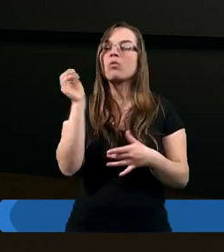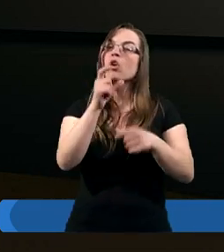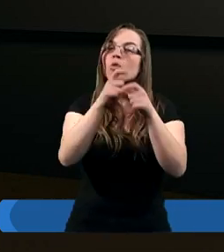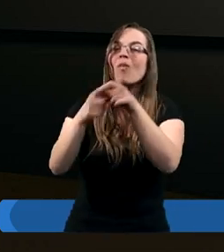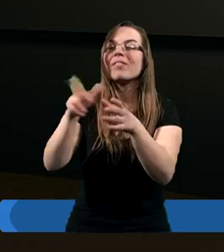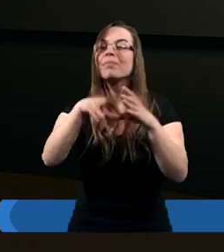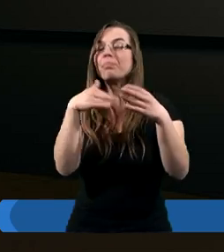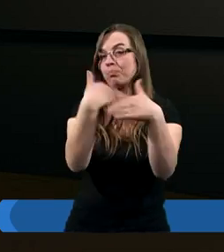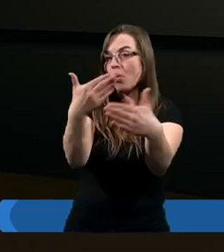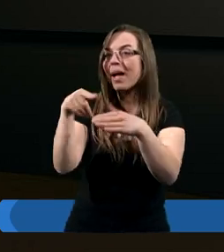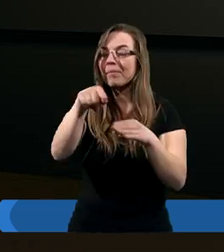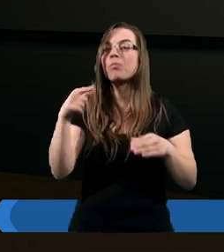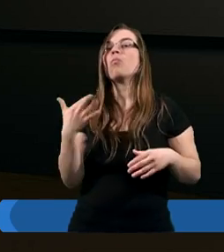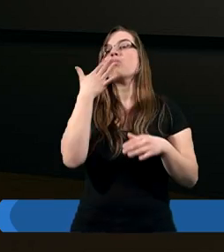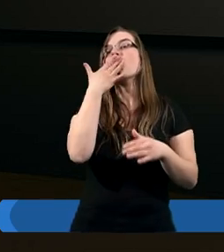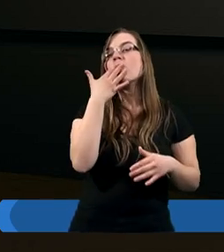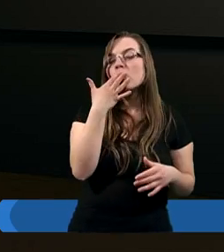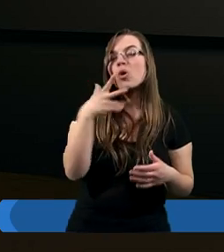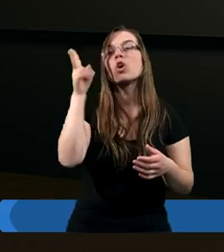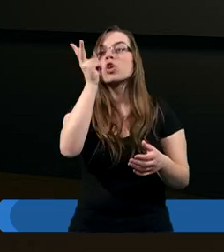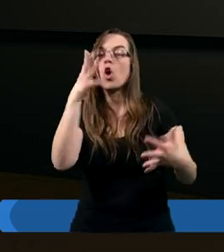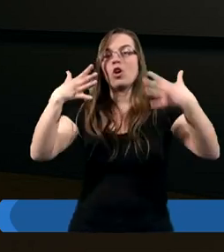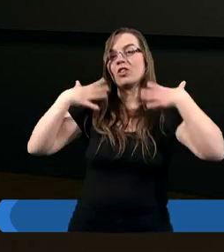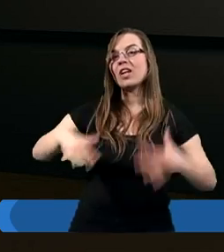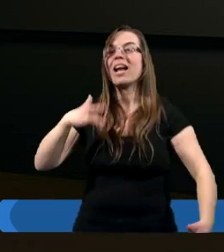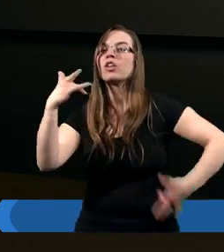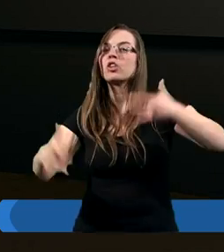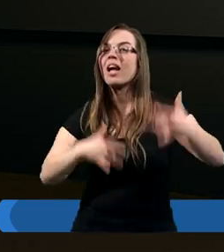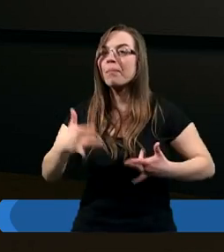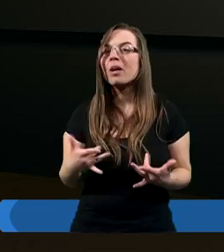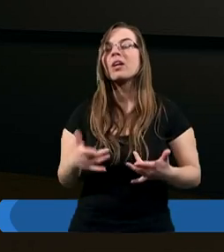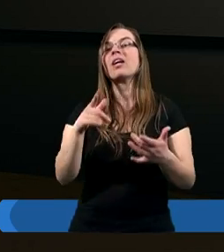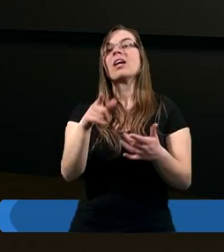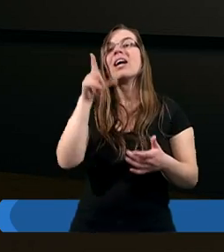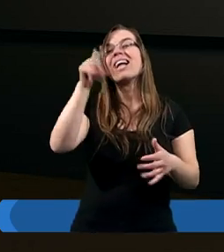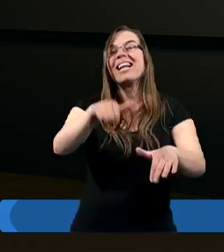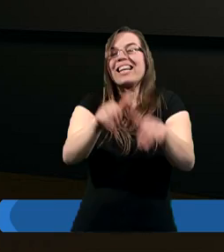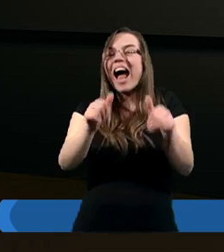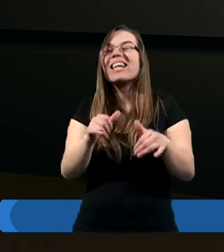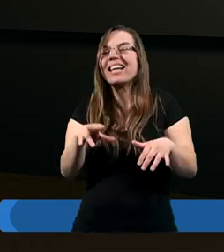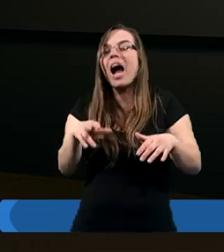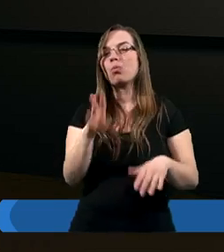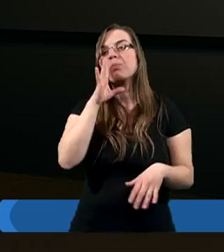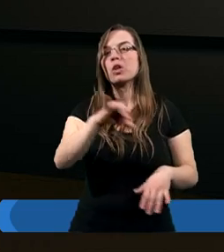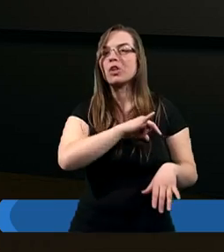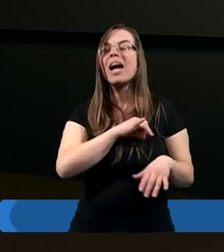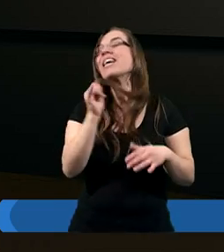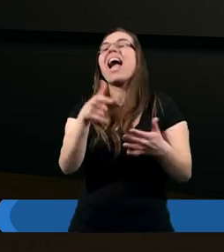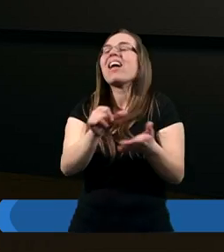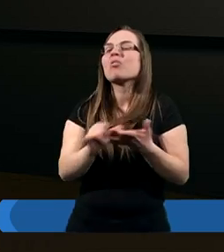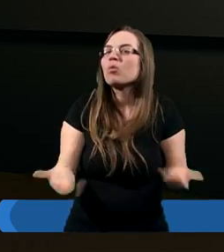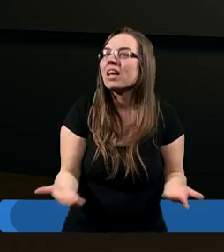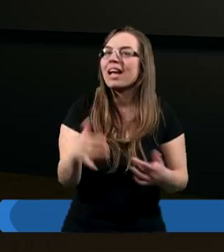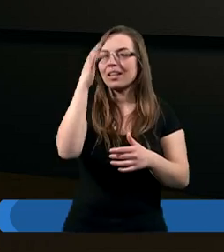które padają tutaj, mówią, kto cieleśnie cierpiał, zaniechał grzechu. Jak to